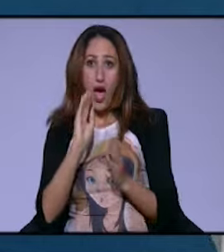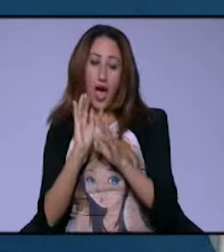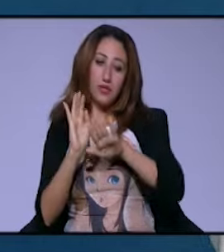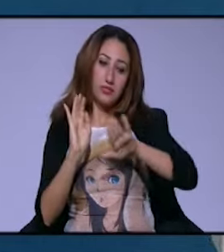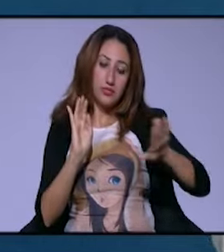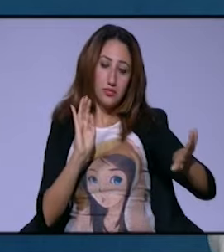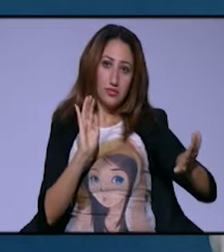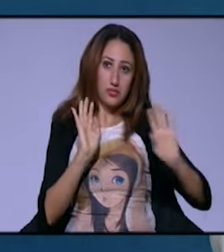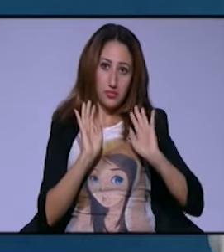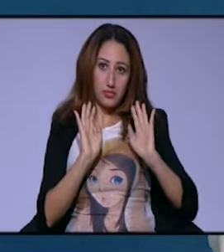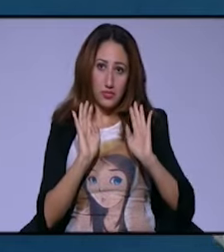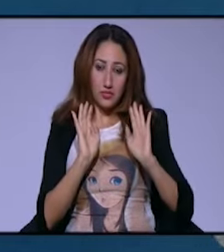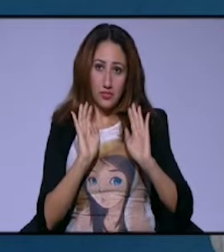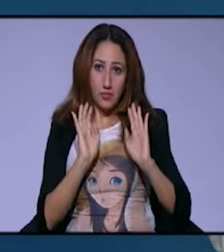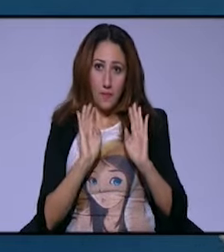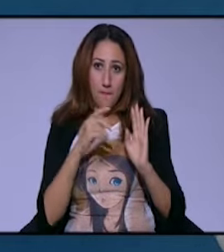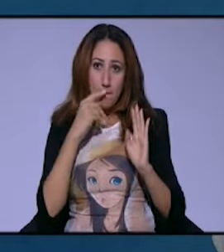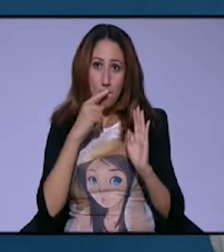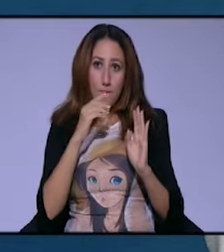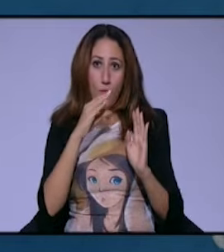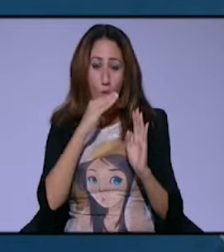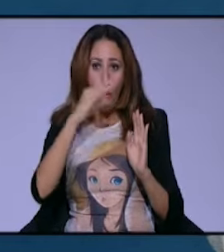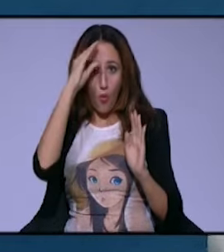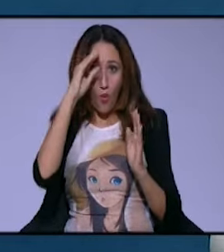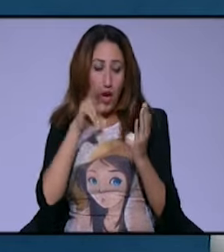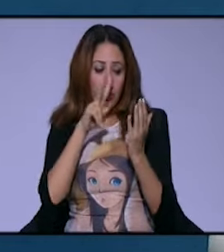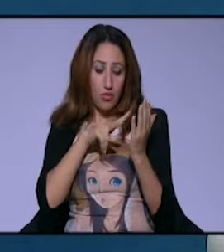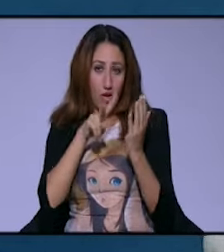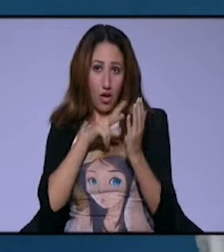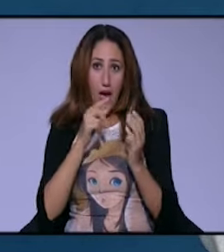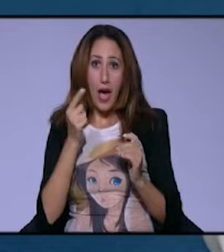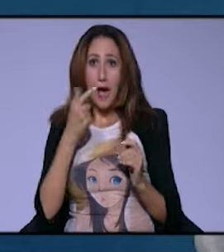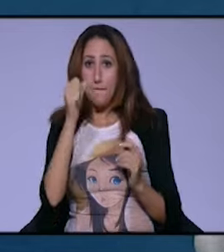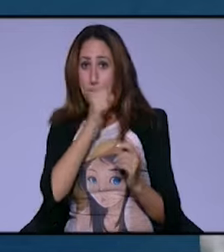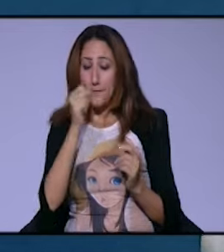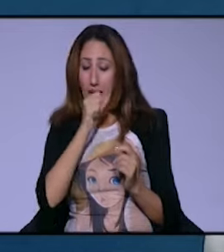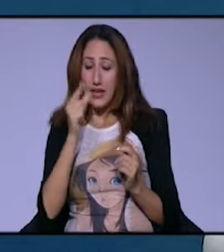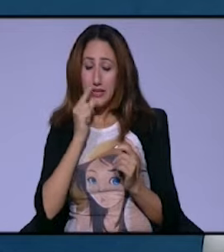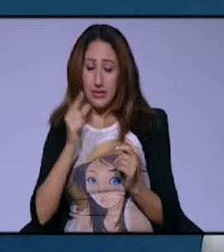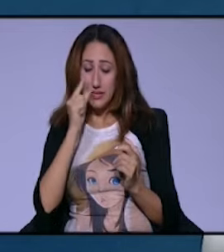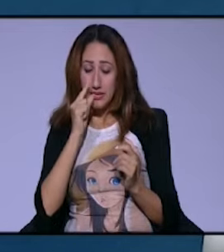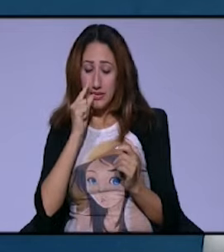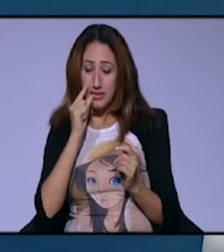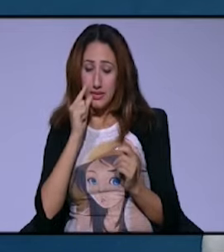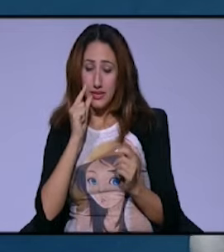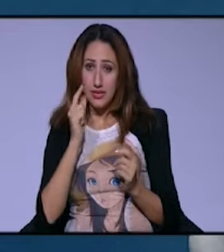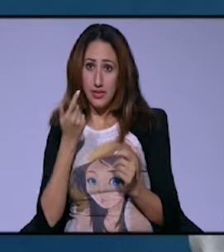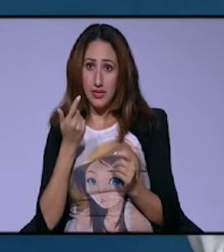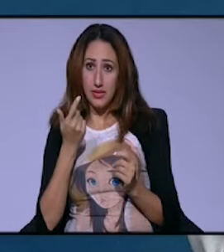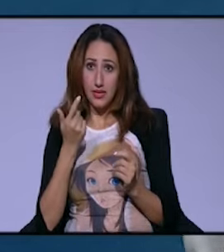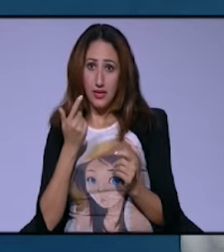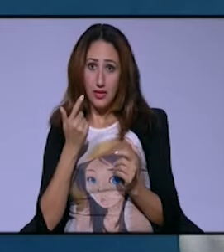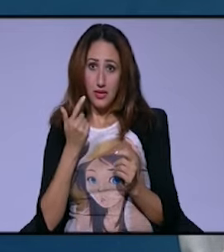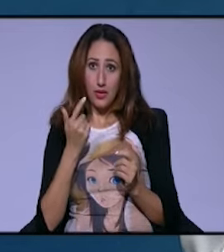يعني اللي تربيت عليه يبقى قارئ للقرآن. المنشد ده بقى طبعا بيبقى الأول تربى على مائدة القرآن،